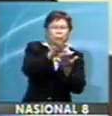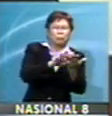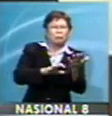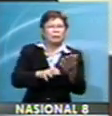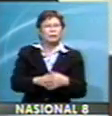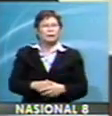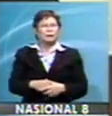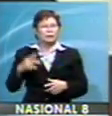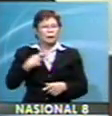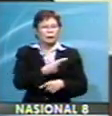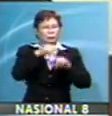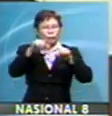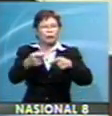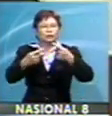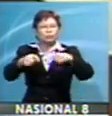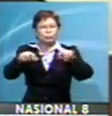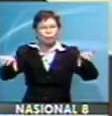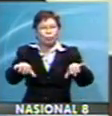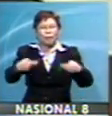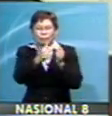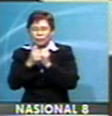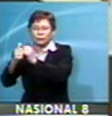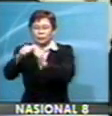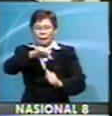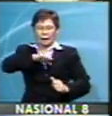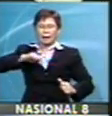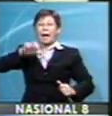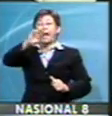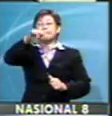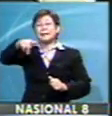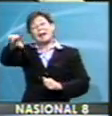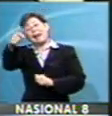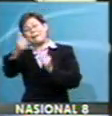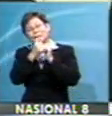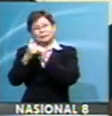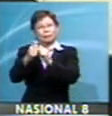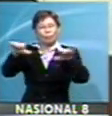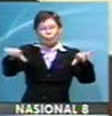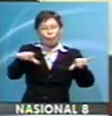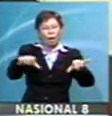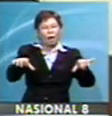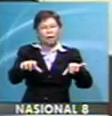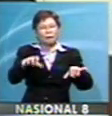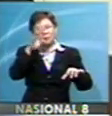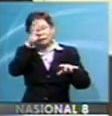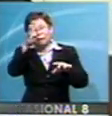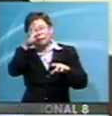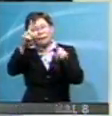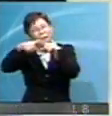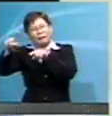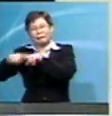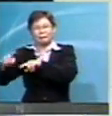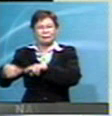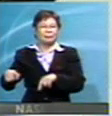mungkin kita boleh Cuba buat bersama ahli-ahli parlimen lain untuk orang kata melakukan Cipta sesuatu yang lain daripada yang